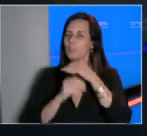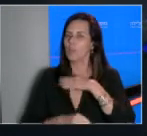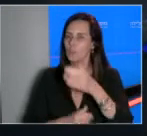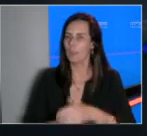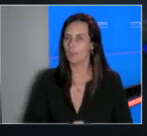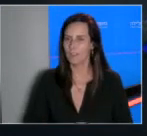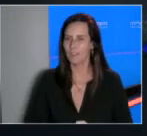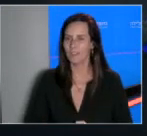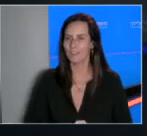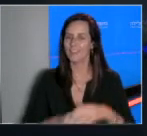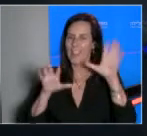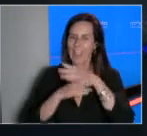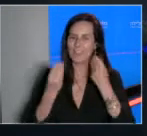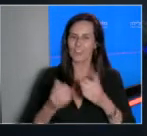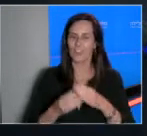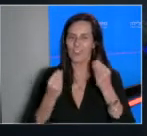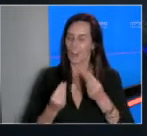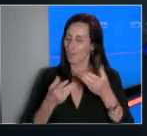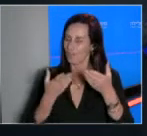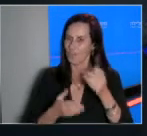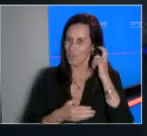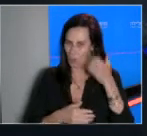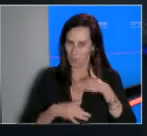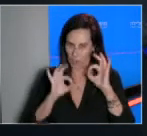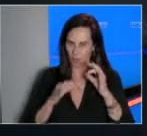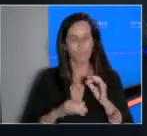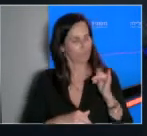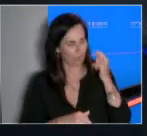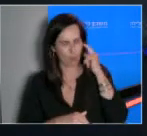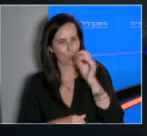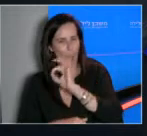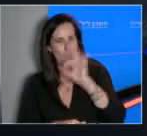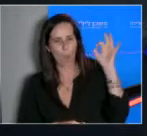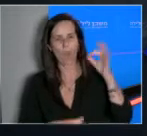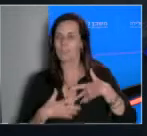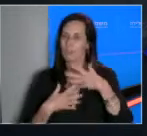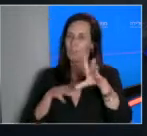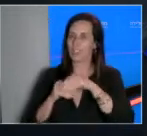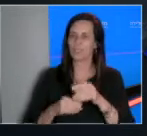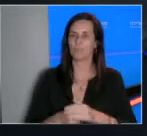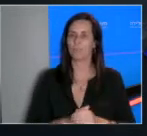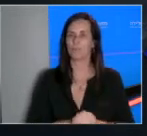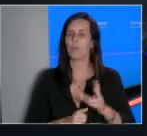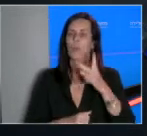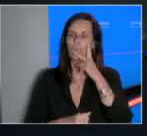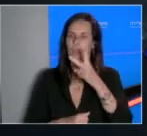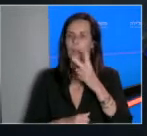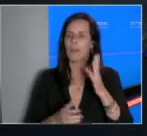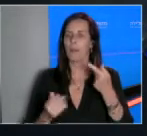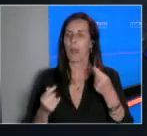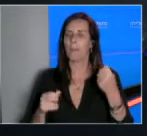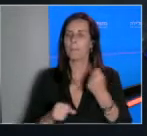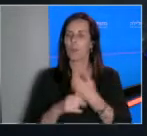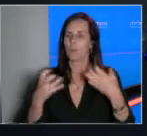שלומך? ערב טוב, טוב להיות איתכם, שומעים אותי טוב עכשיו? תודה רבה, שומעים אותך מצוין, אנחנו שמחים שאת איתנו. תשמעי, בוא נסתכל רגע על הפן של